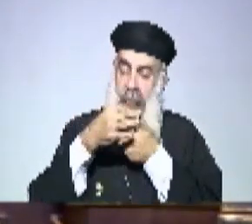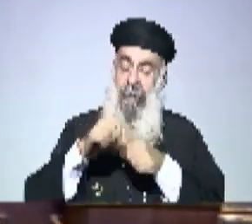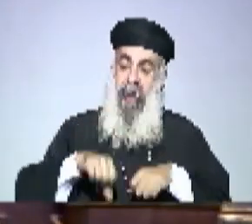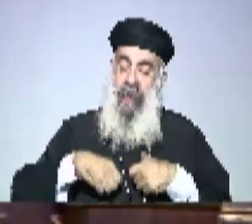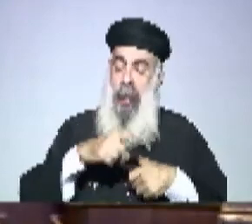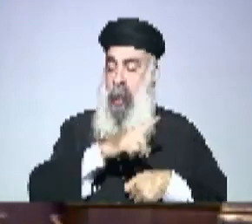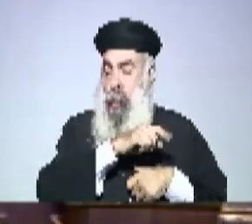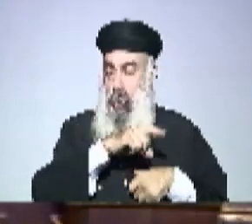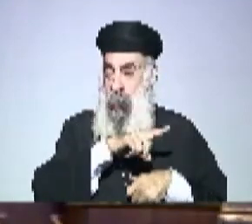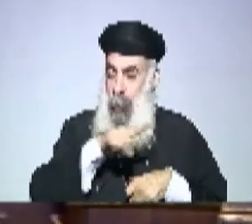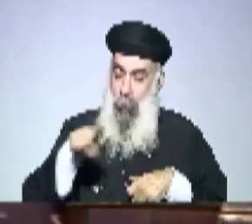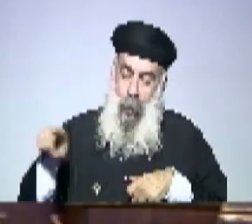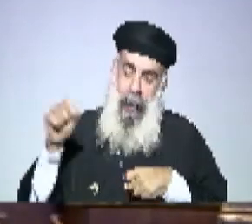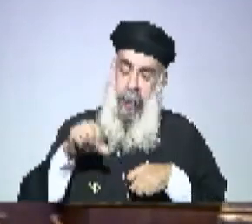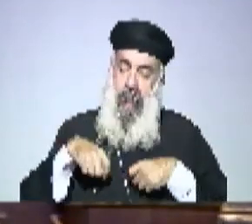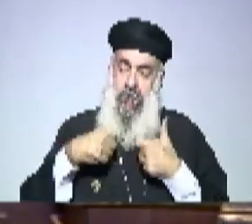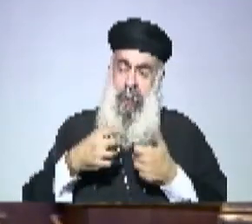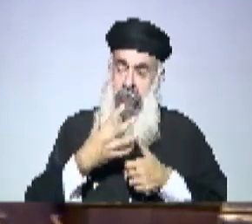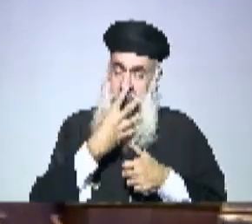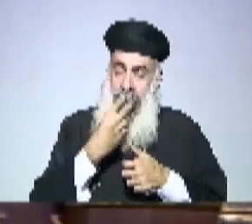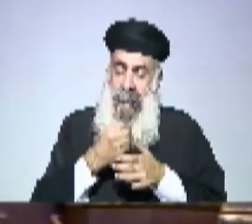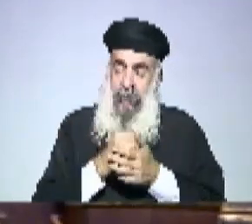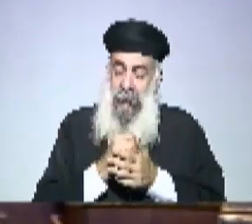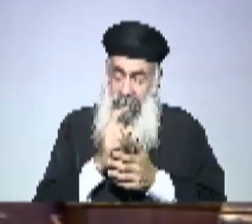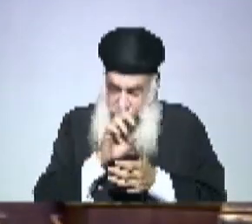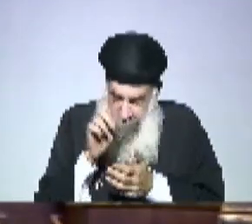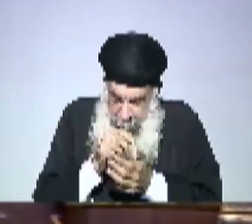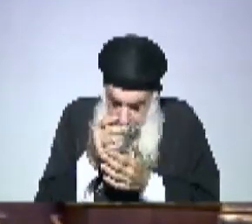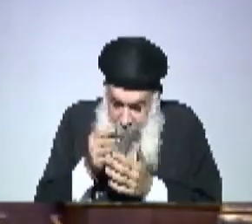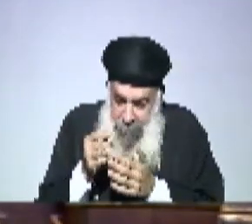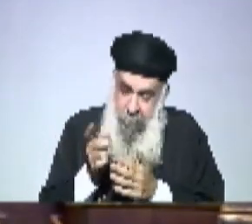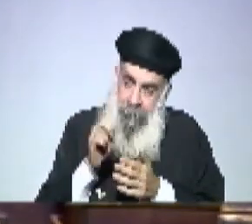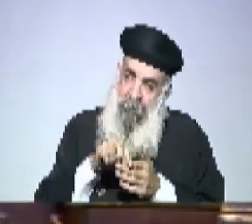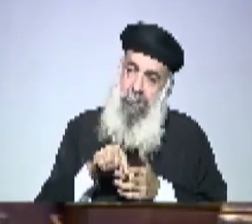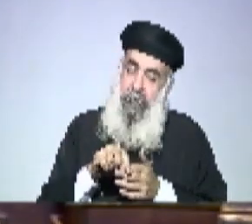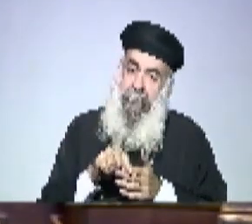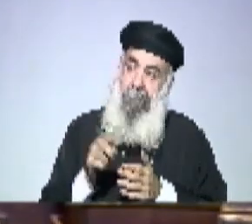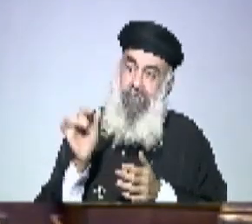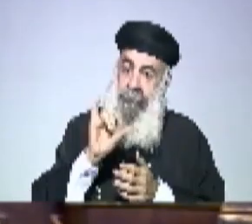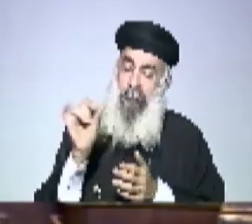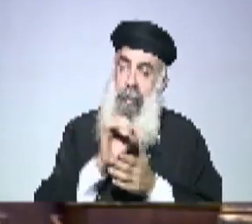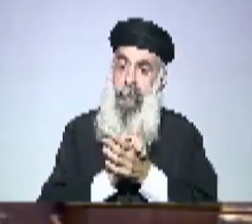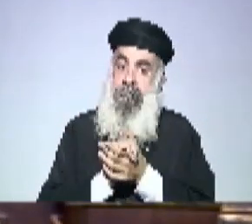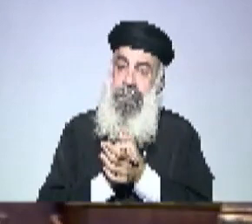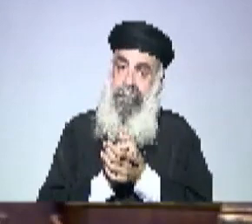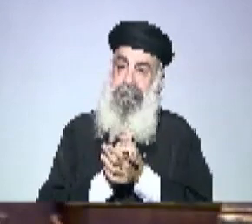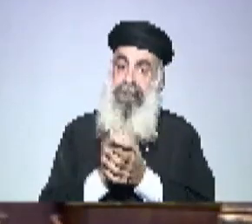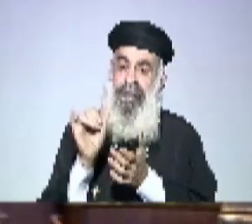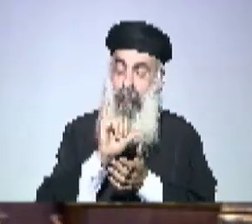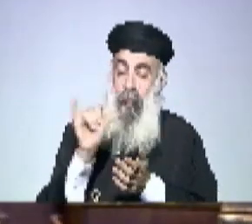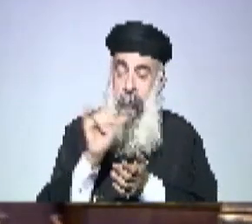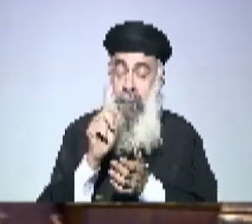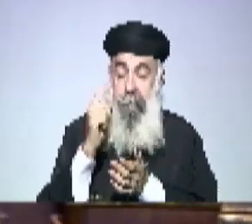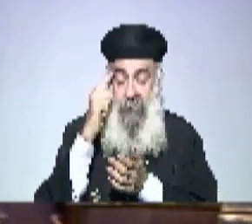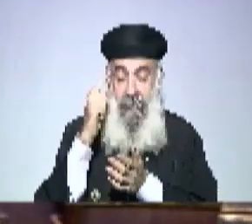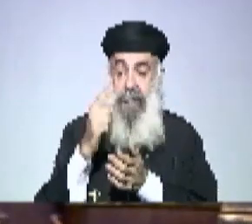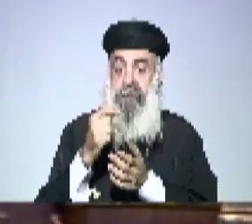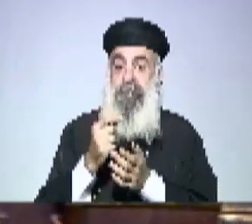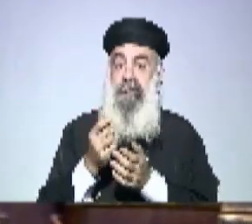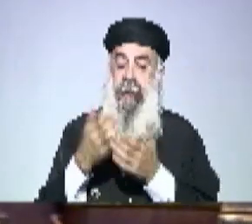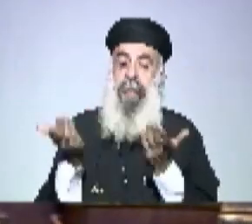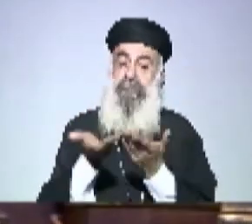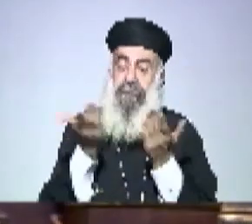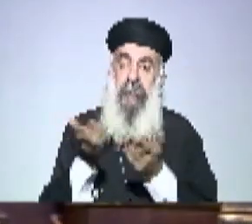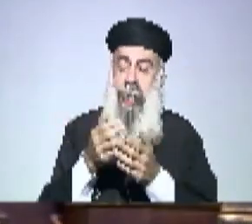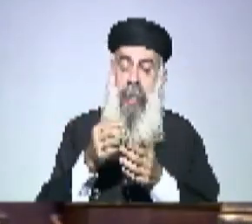الروحيه كلها لكن ده ما بيمنع ان الكنيسه كمان تهتم بالنواحي الماديه